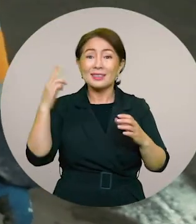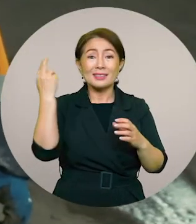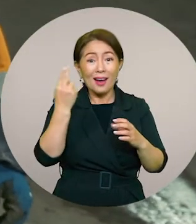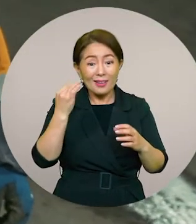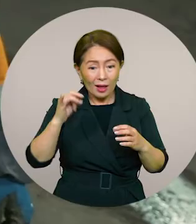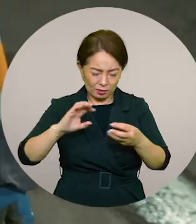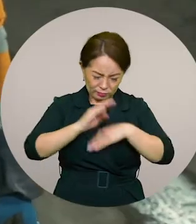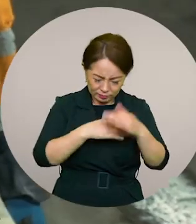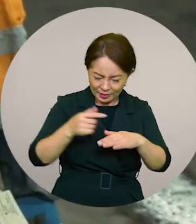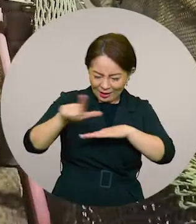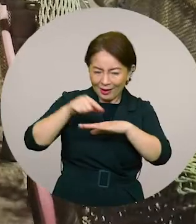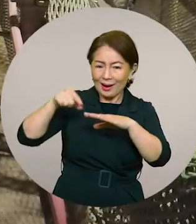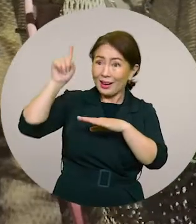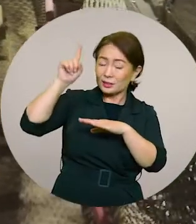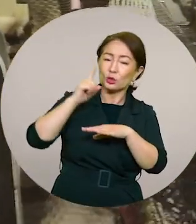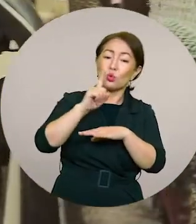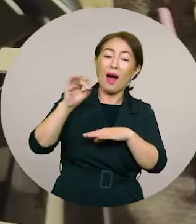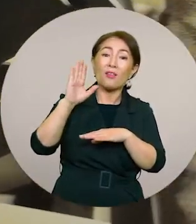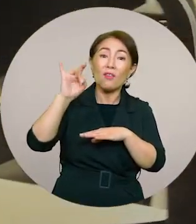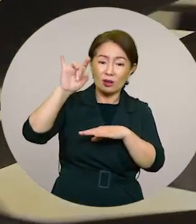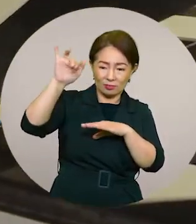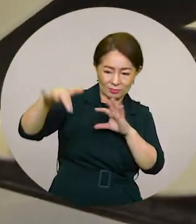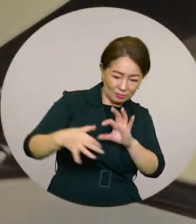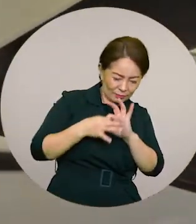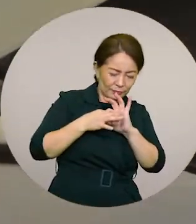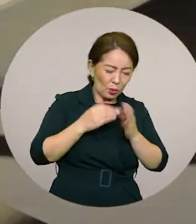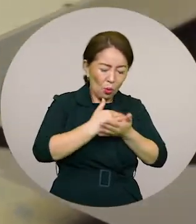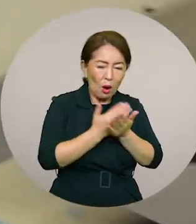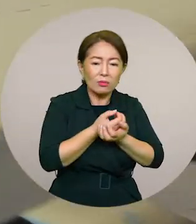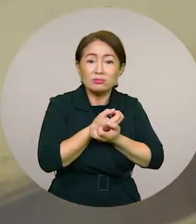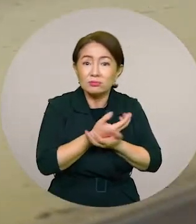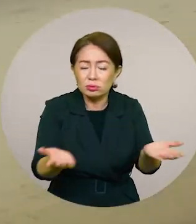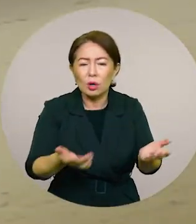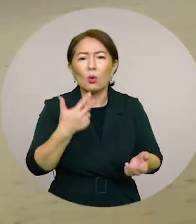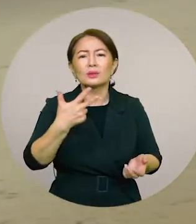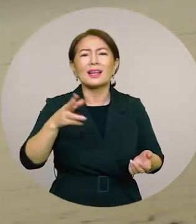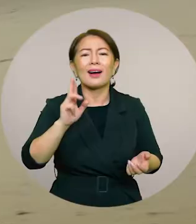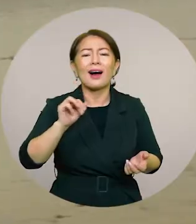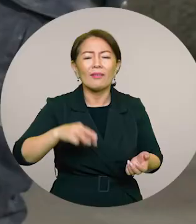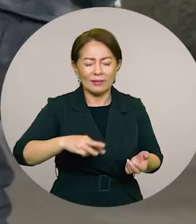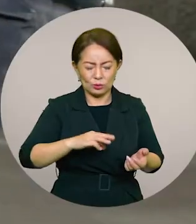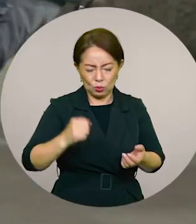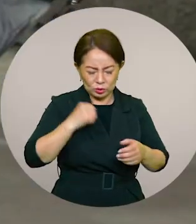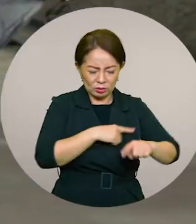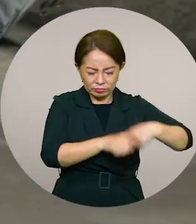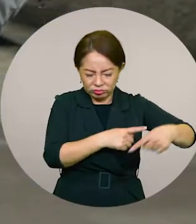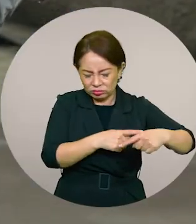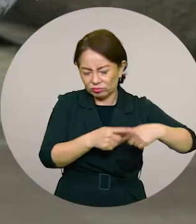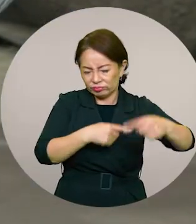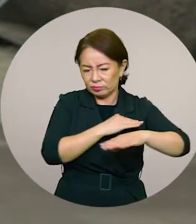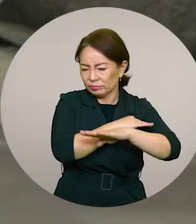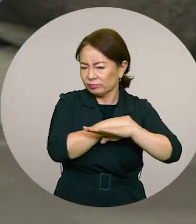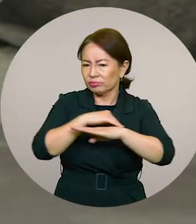бий. Гадаргаас 110 вольтын өндөр хүчтэй оруулж хуваарлах байгууламжаар дамжаад 35 кW-ийн хүчлээр туусан дамжуурга